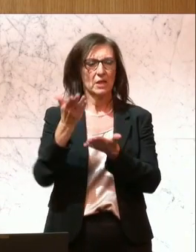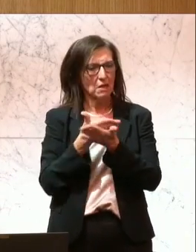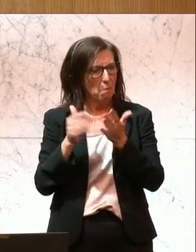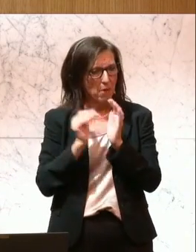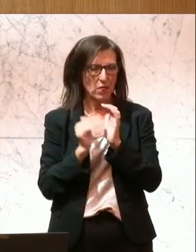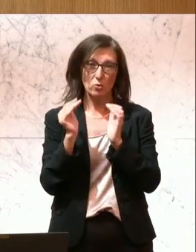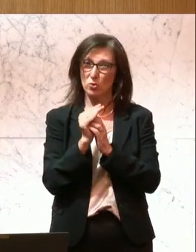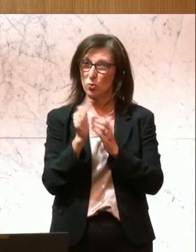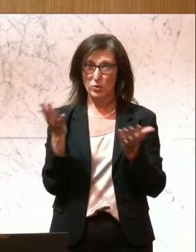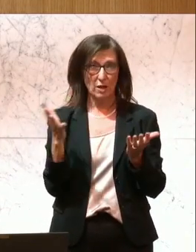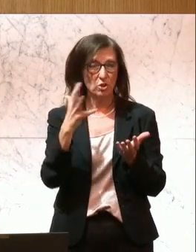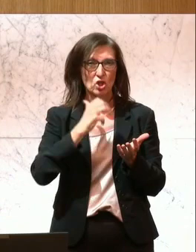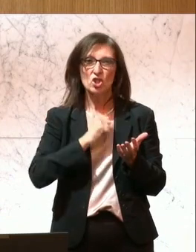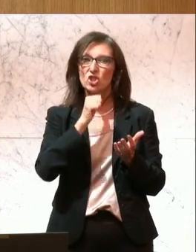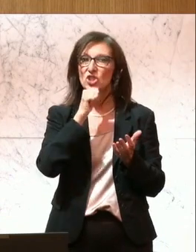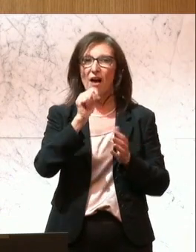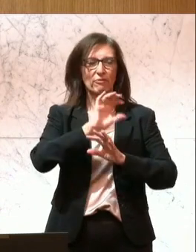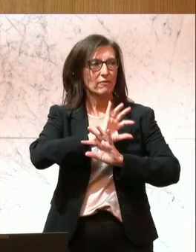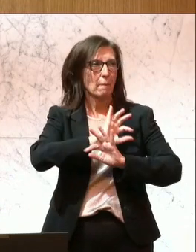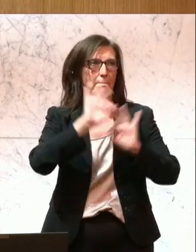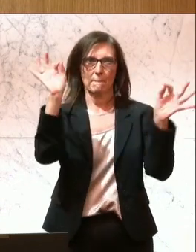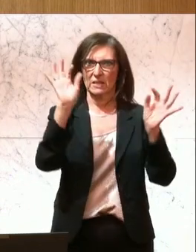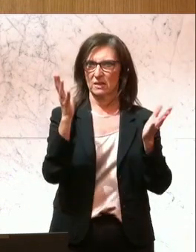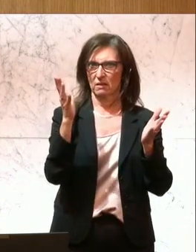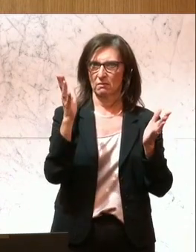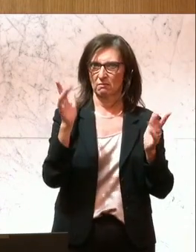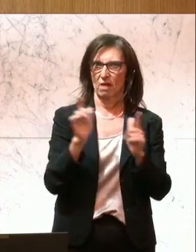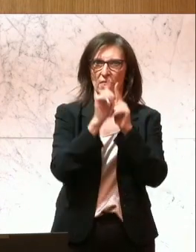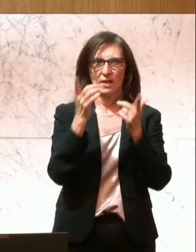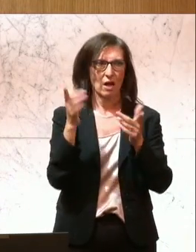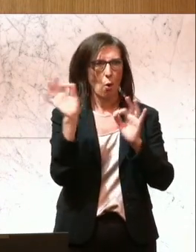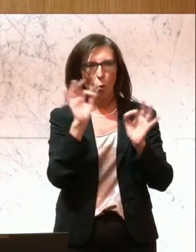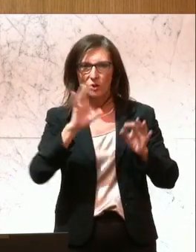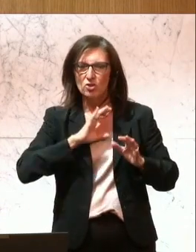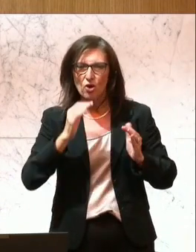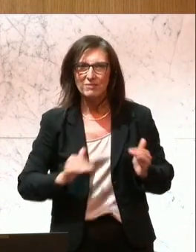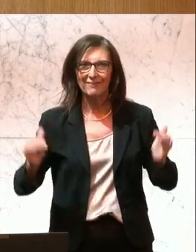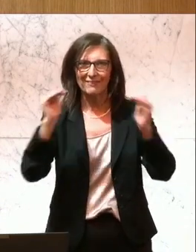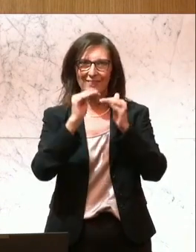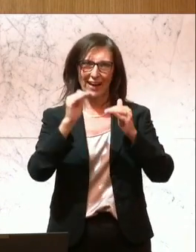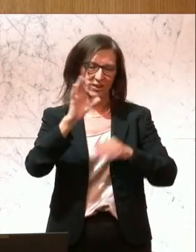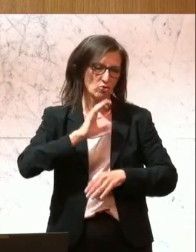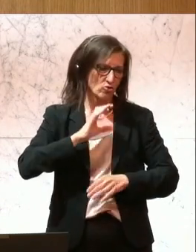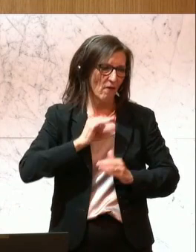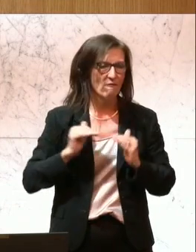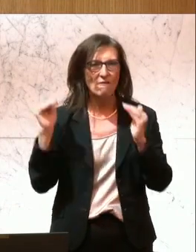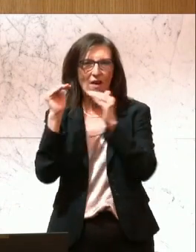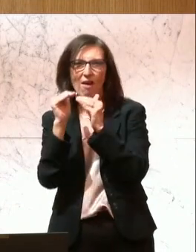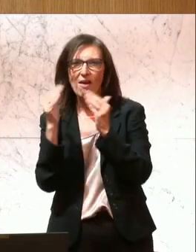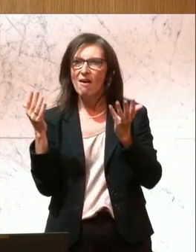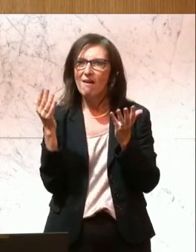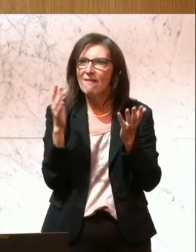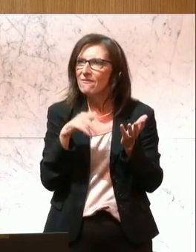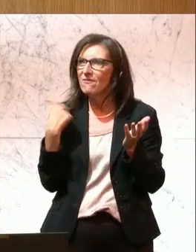Bildungssystem weder Top-Exzellenz noch wirkliche Chancengerechtigkeit, Chancenfairness, das Versprechen